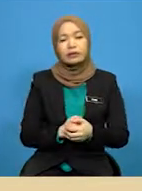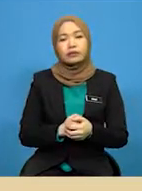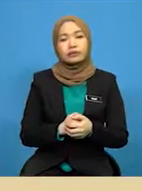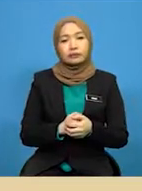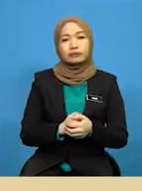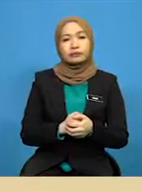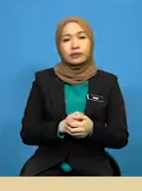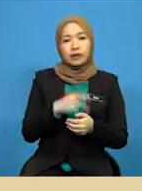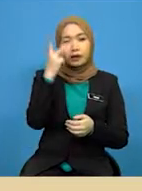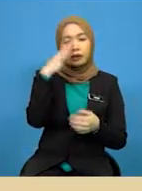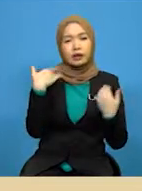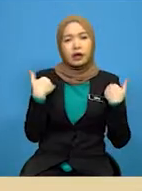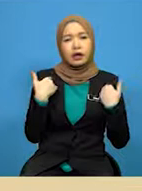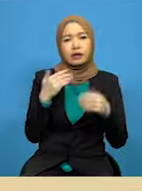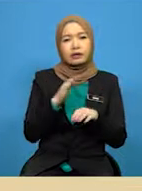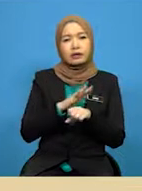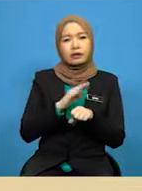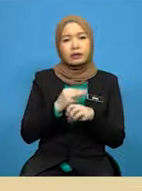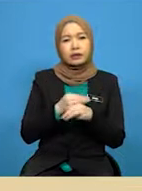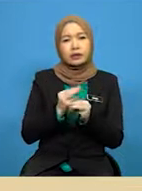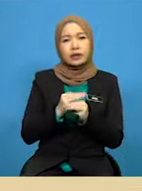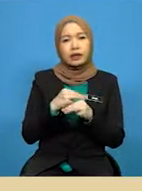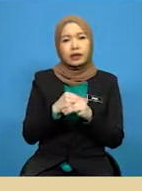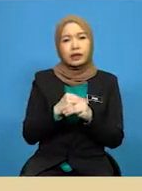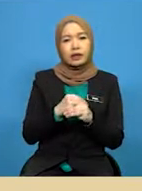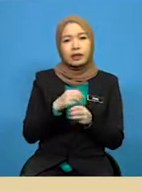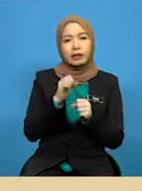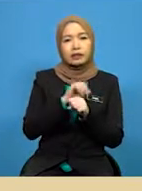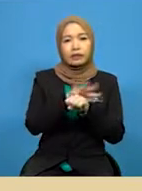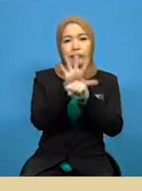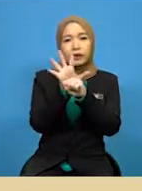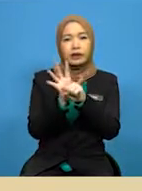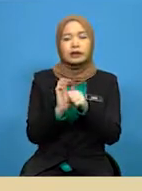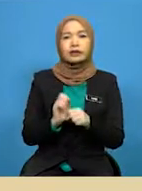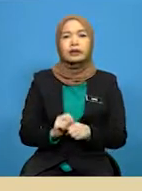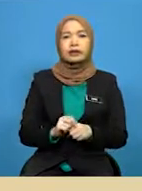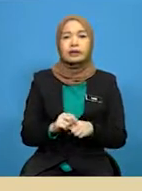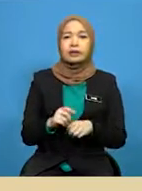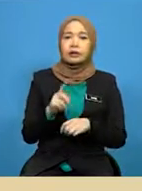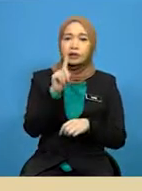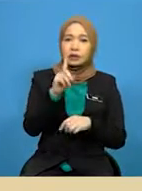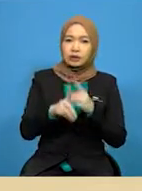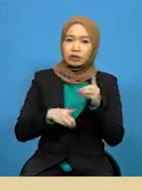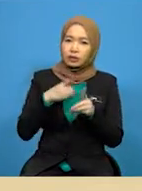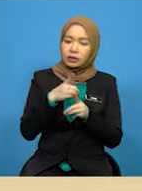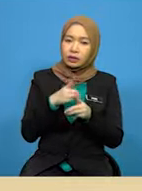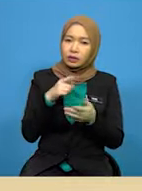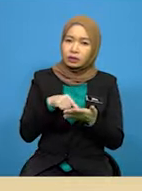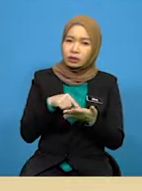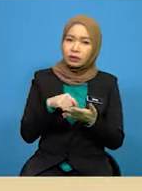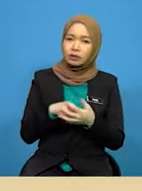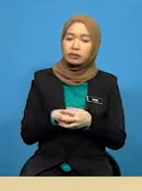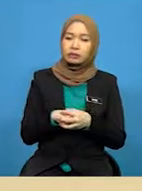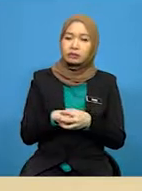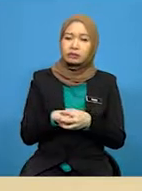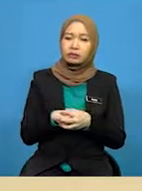negara kita tetapi secara globalnya. Jadi menunjukkan bahawa satu peluru COVID-19 ini